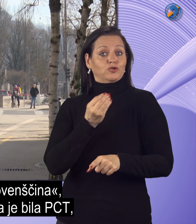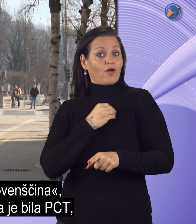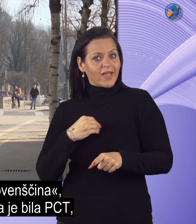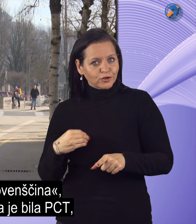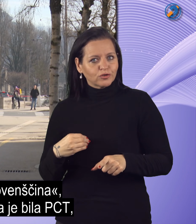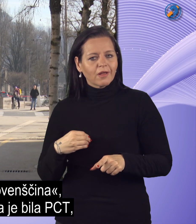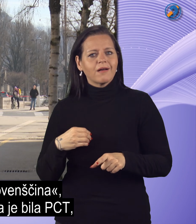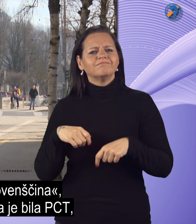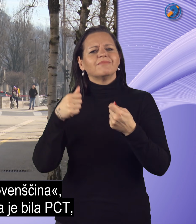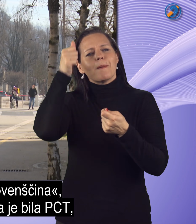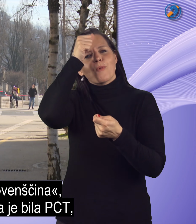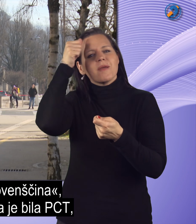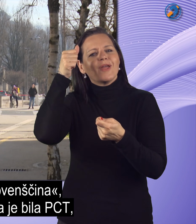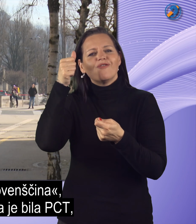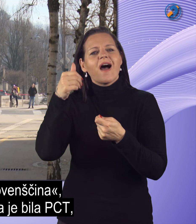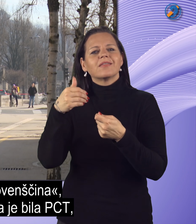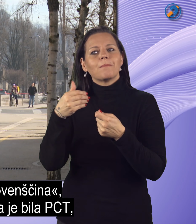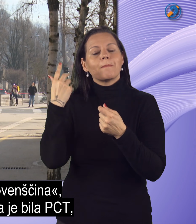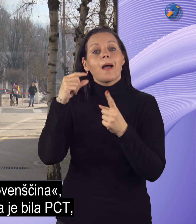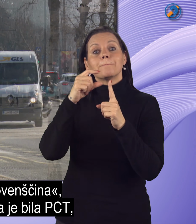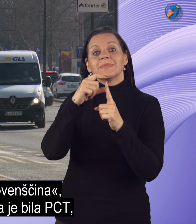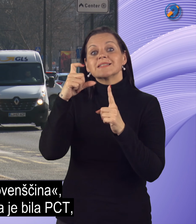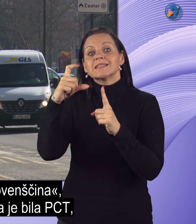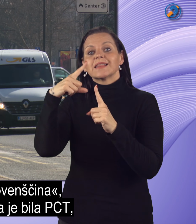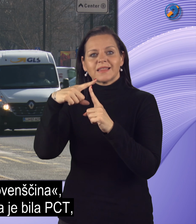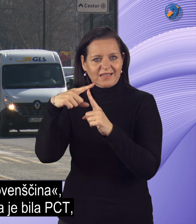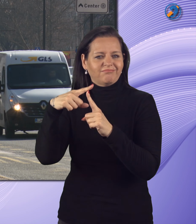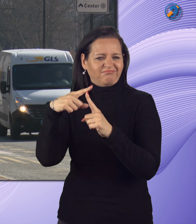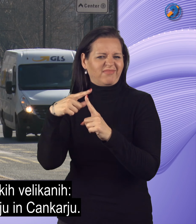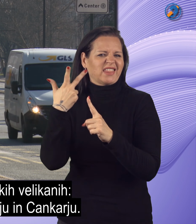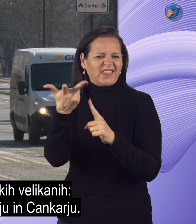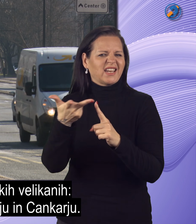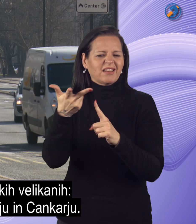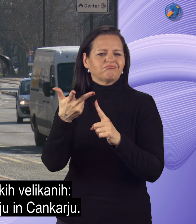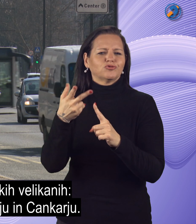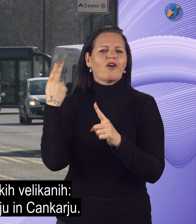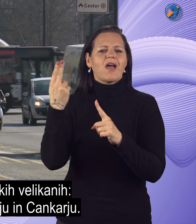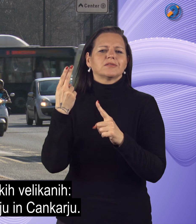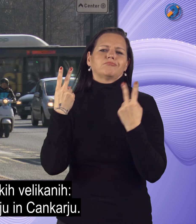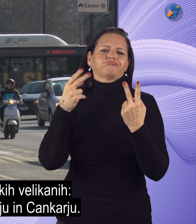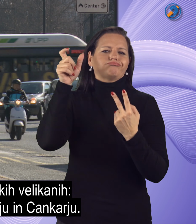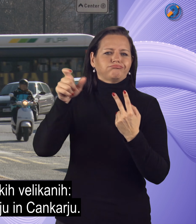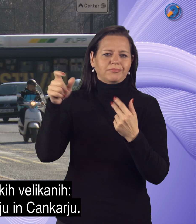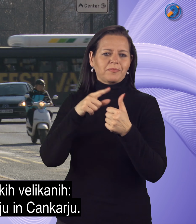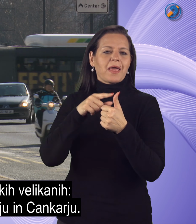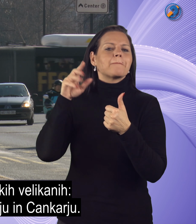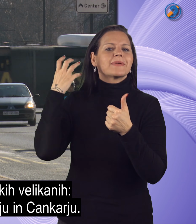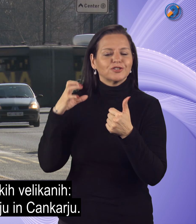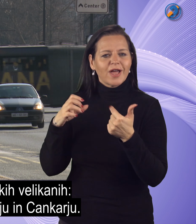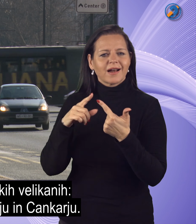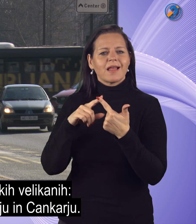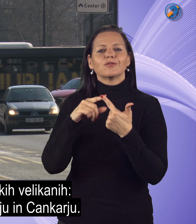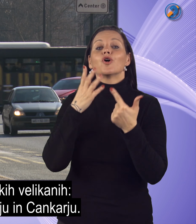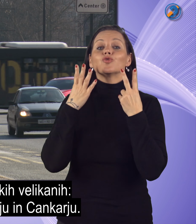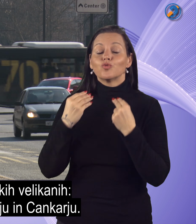slovenščina, pojmenovana pa je bila PCT, po treh slovenskih velikanjih, Prešernu,